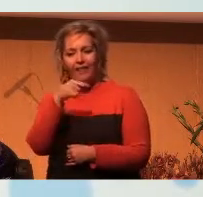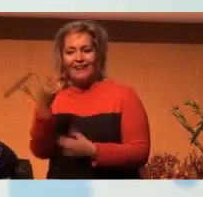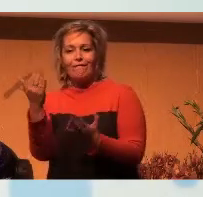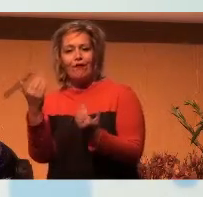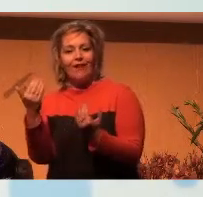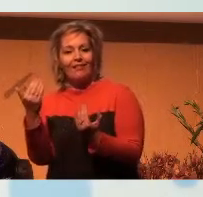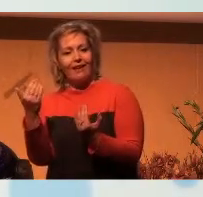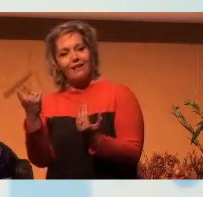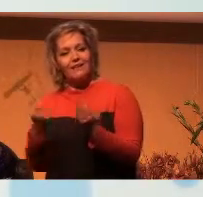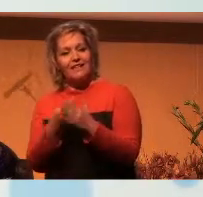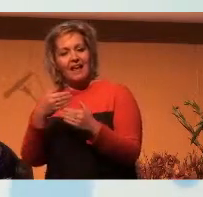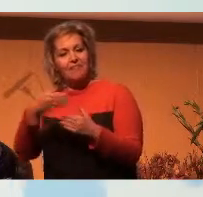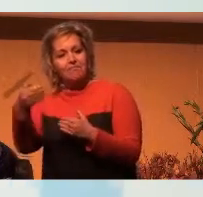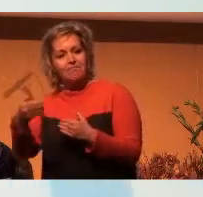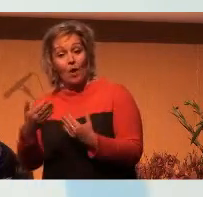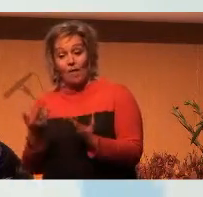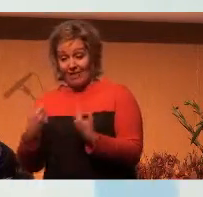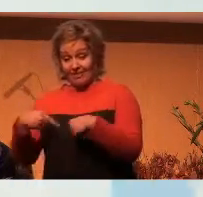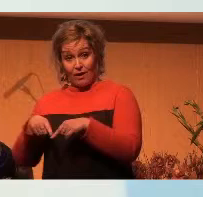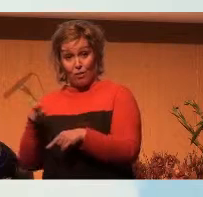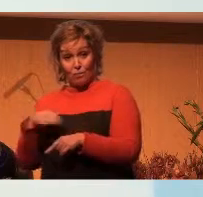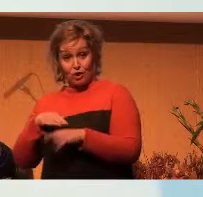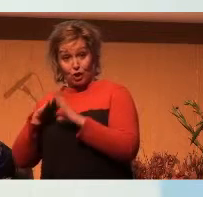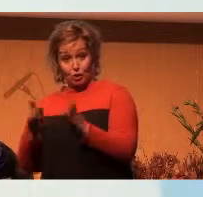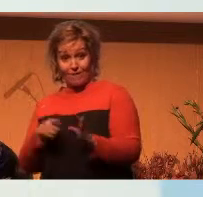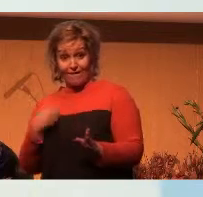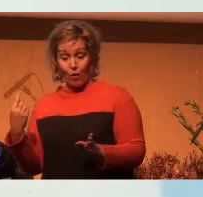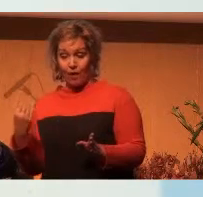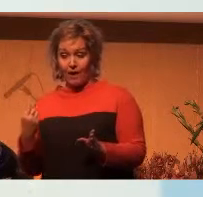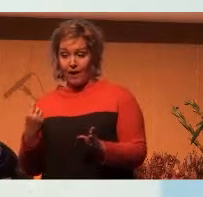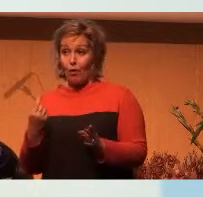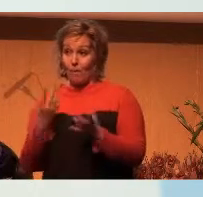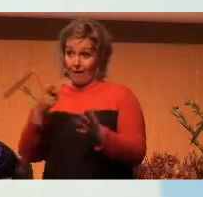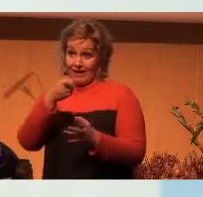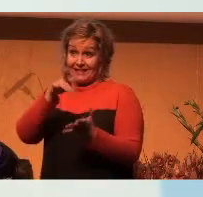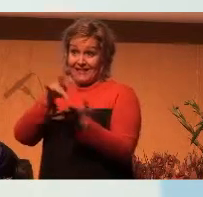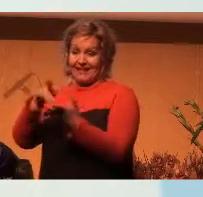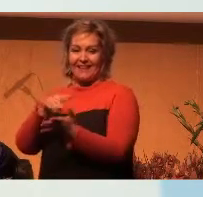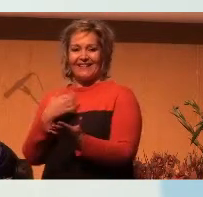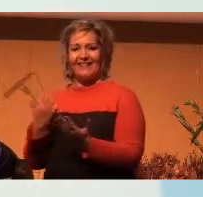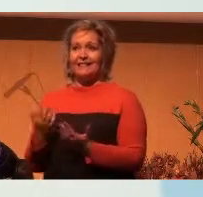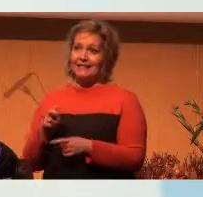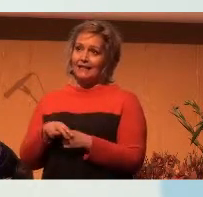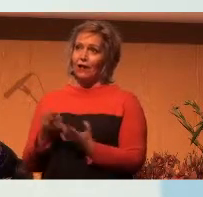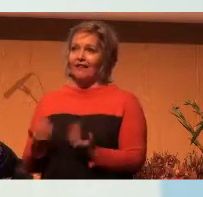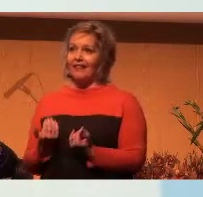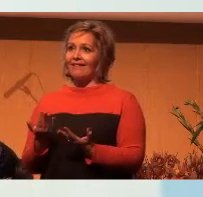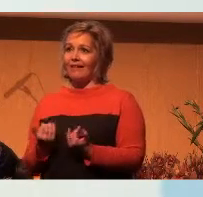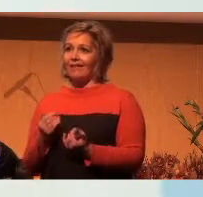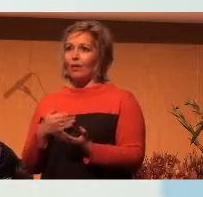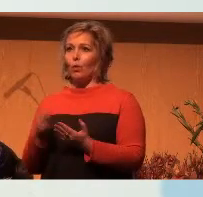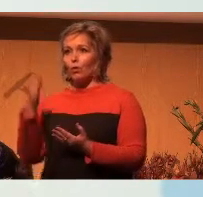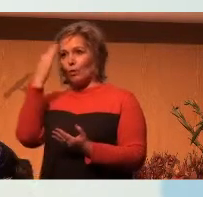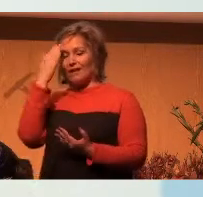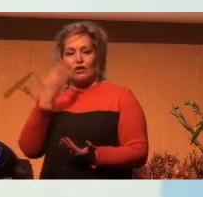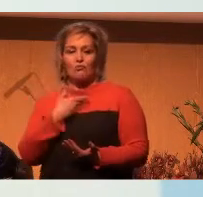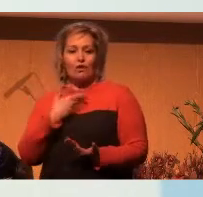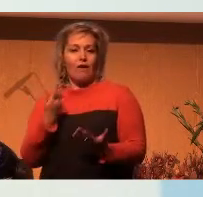seg. I venterommene på sykehusene våre, og så mange andre steder, så sitter vi gjerne og venter uten å vite så veldig